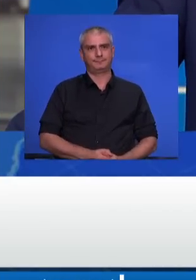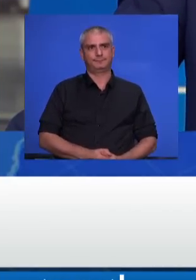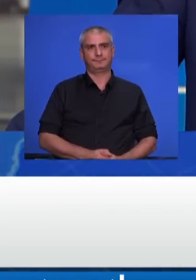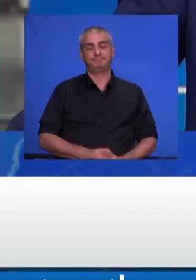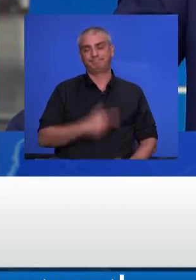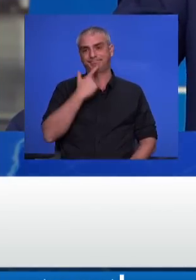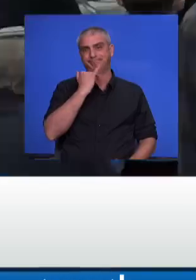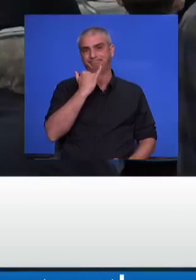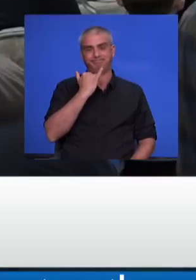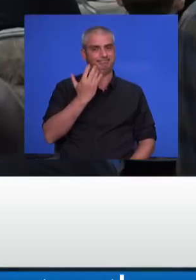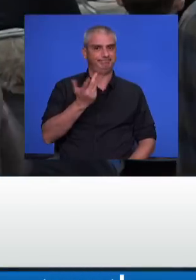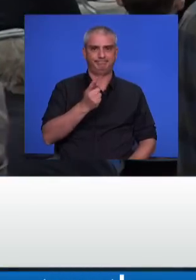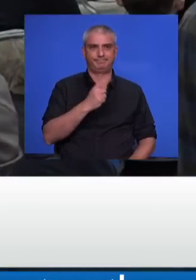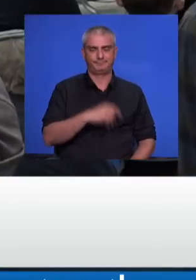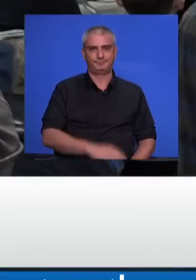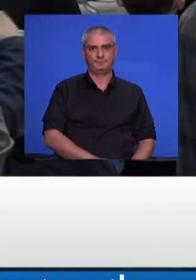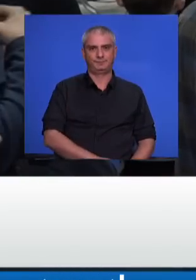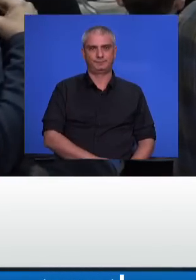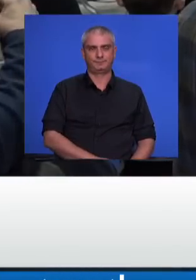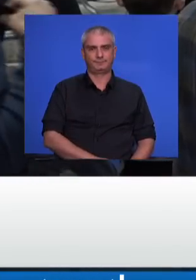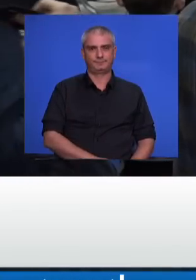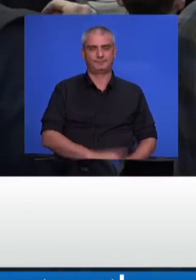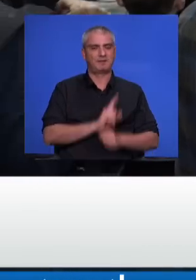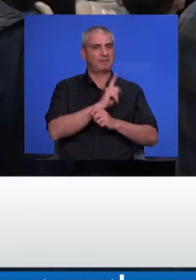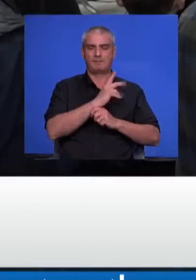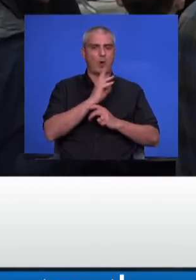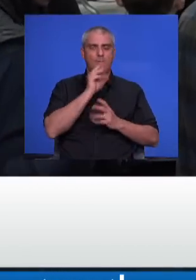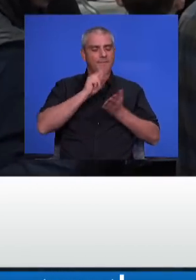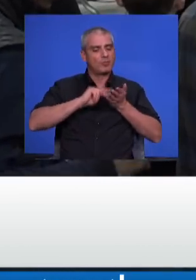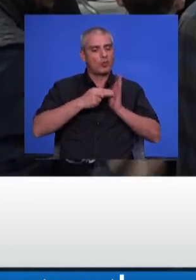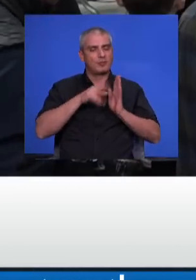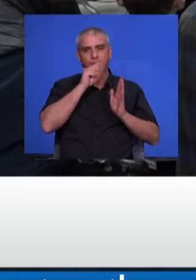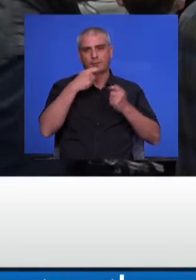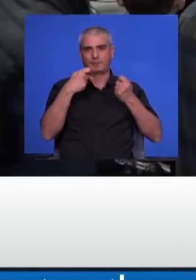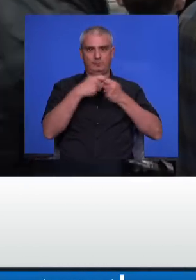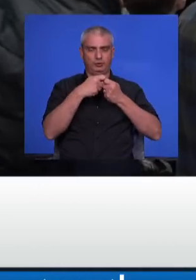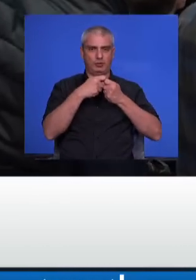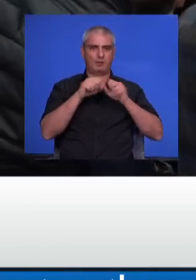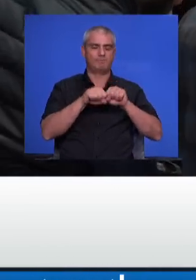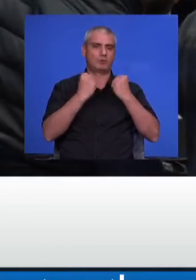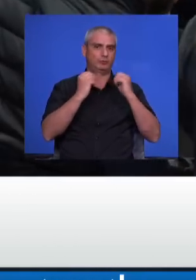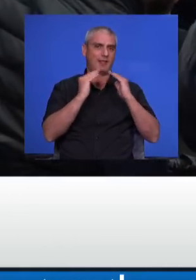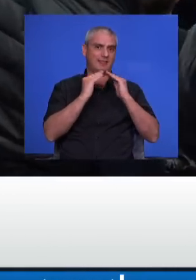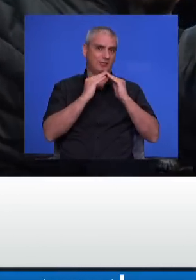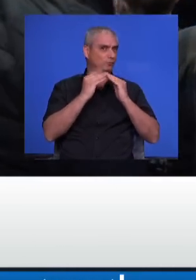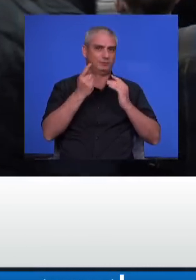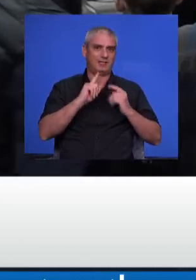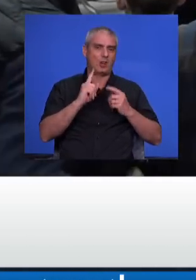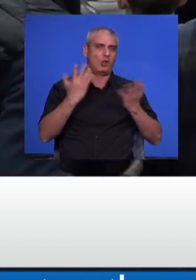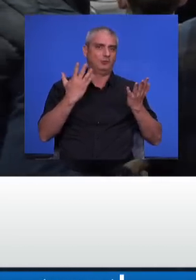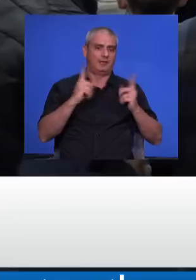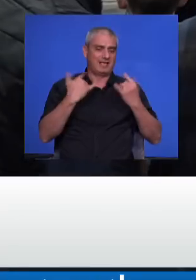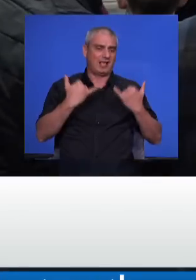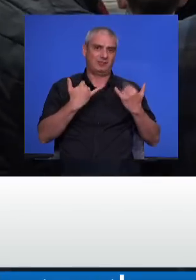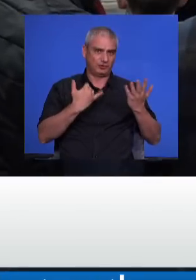כן, ככל הנראה לא תהיה תוכנית שתתעסק בכל מה שקשור למשבר הדיור. זה לא יקרה